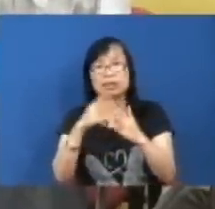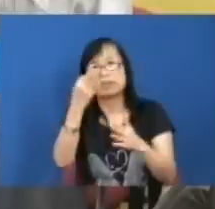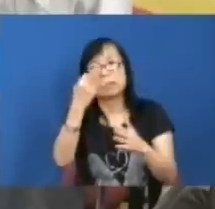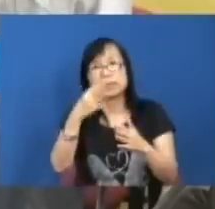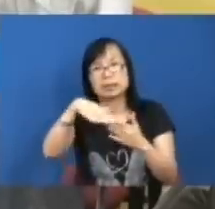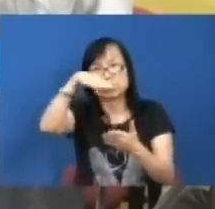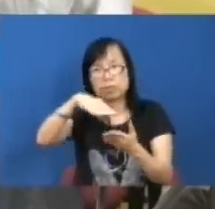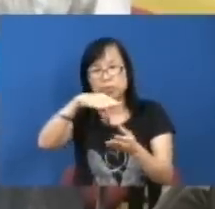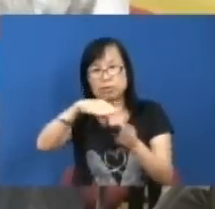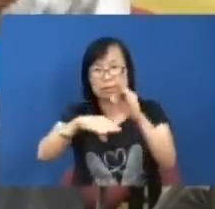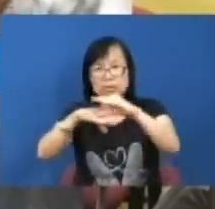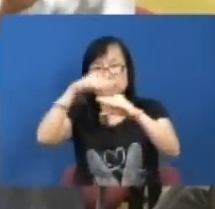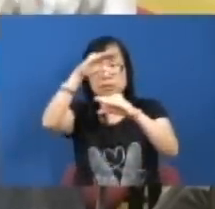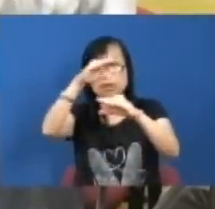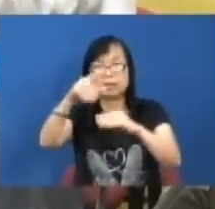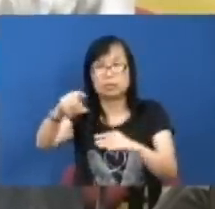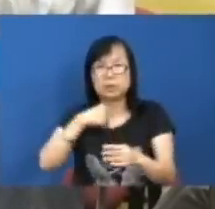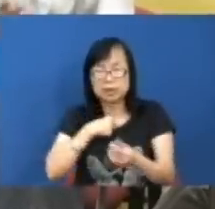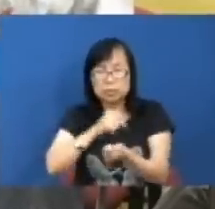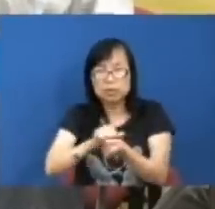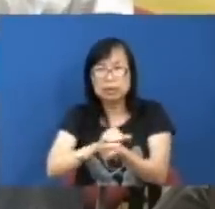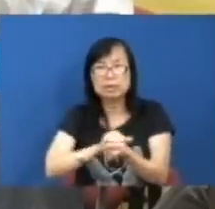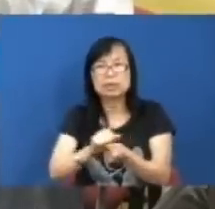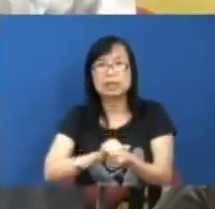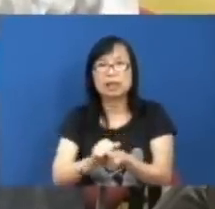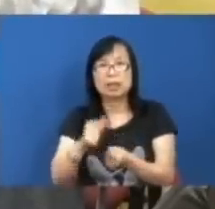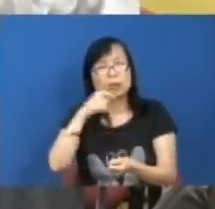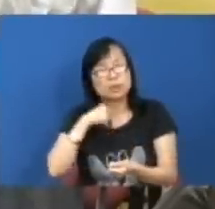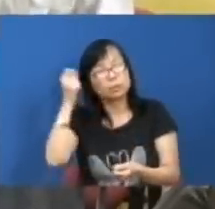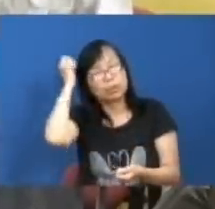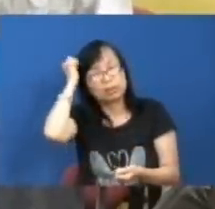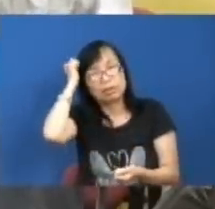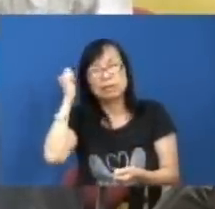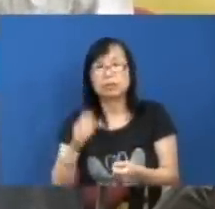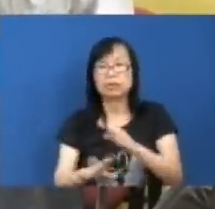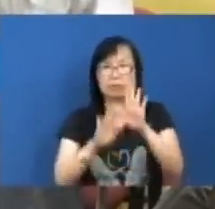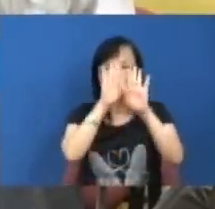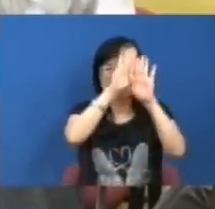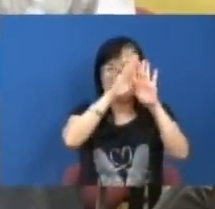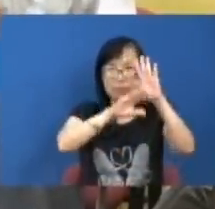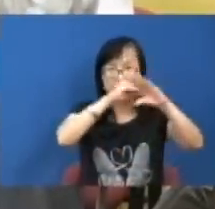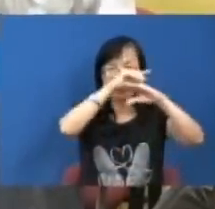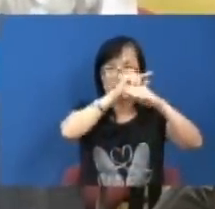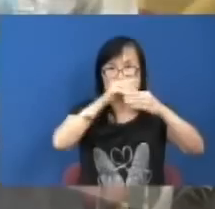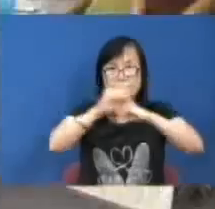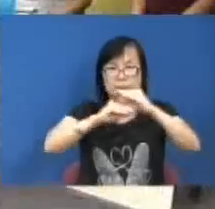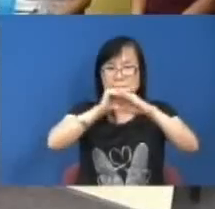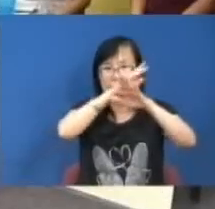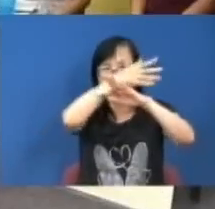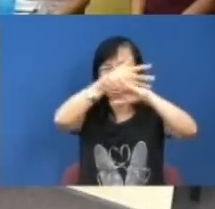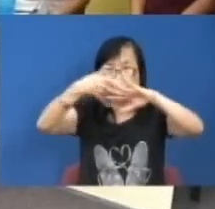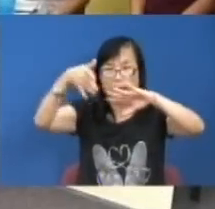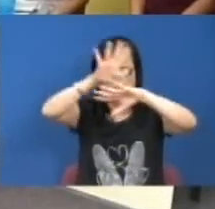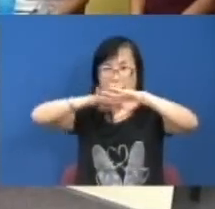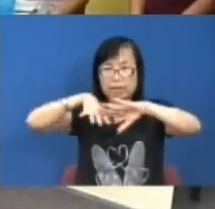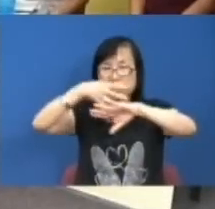咁但係就你話要去清洗就始終又要再搭個棚， 冇錯， 搭個棚咁就醜怪少少啦。呢個上邊係